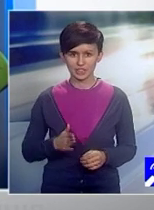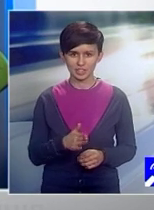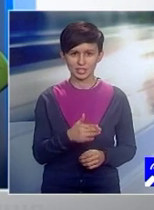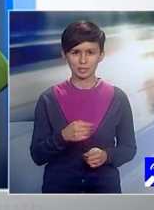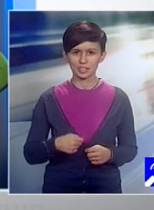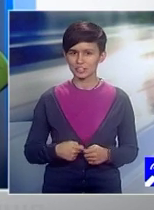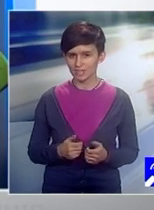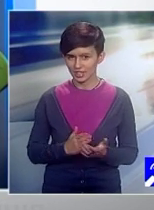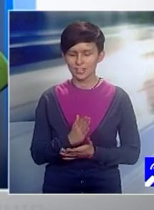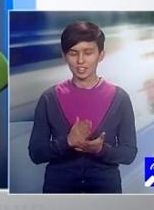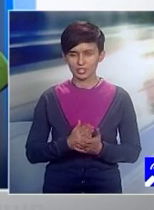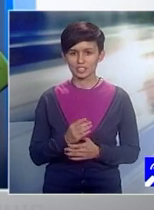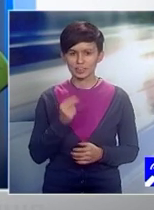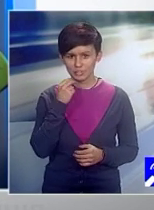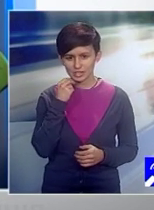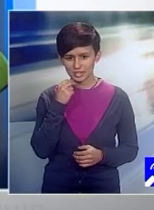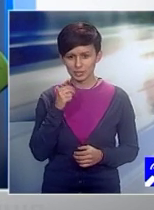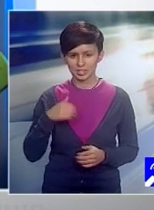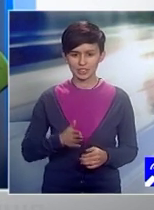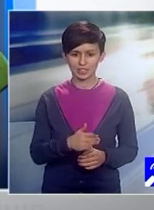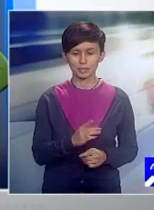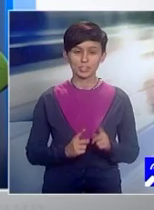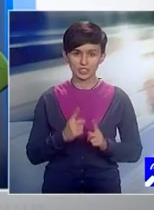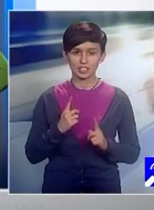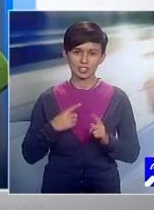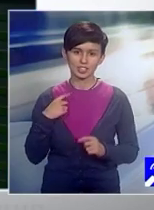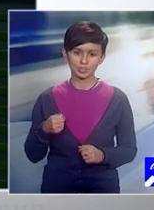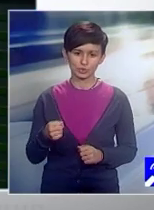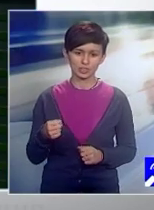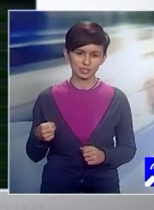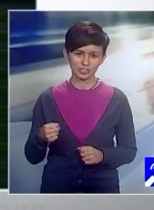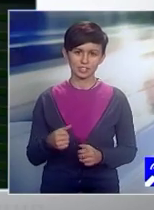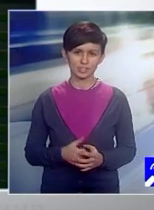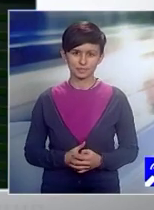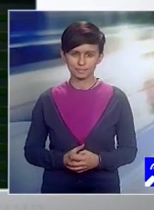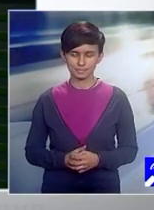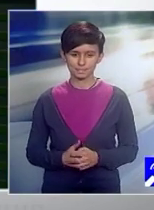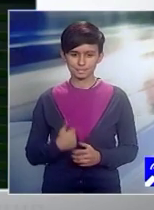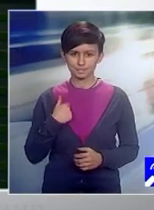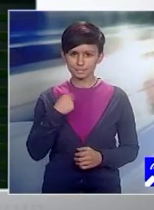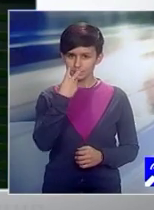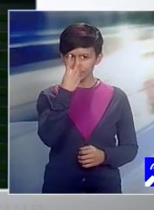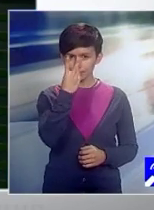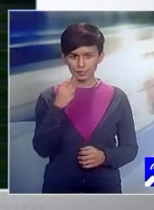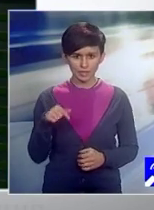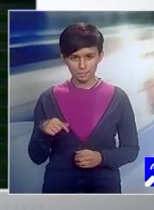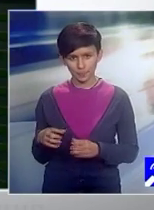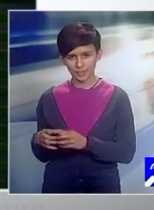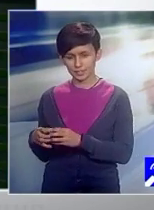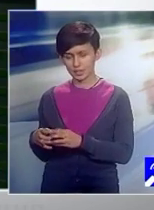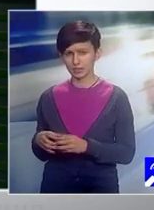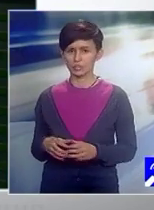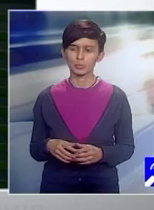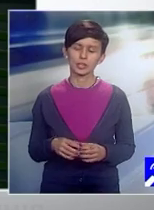mănâncă pește non-stop dacă sunt turiști. Interesant. Văd că acest grup etnic ucrainenii de acolo, haholi, așa